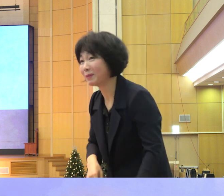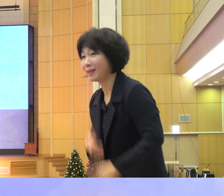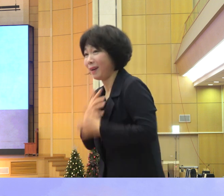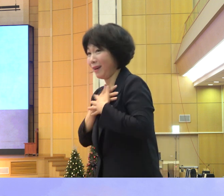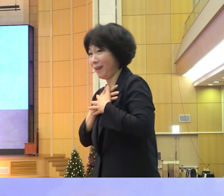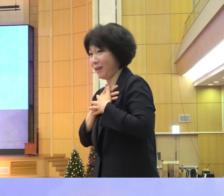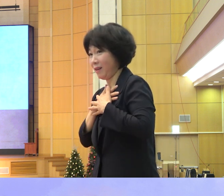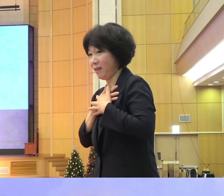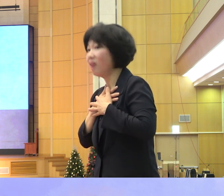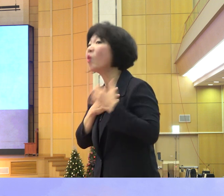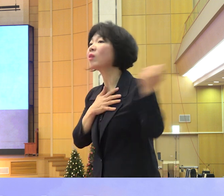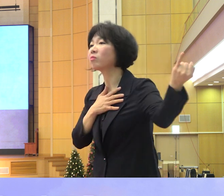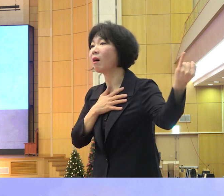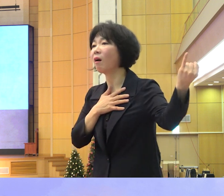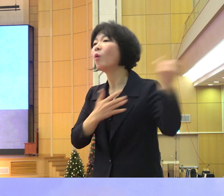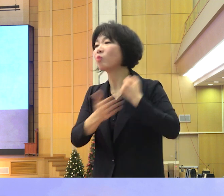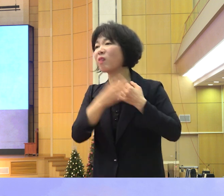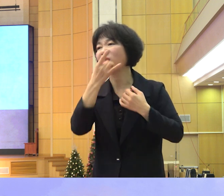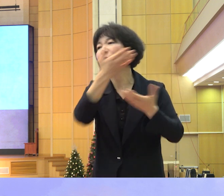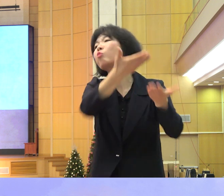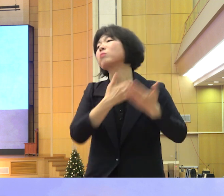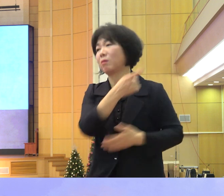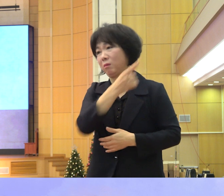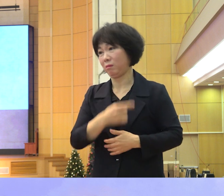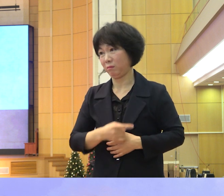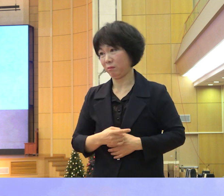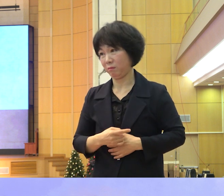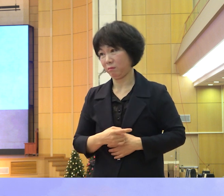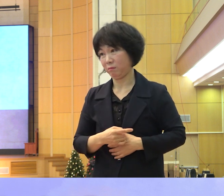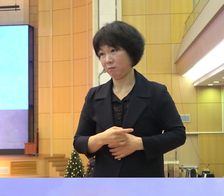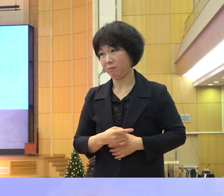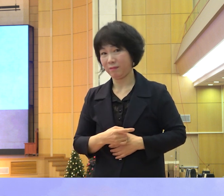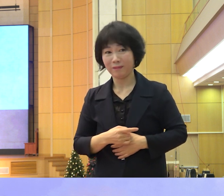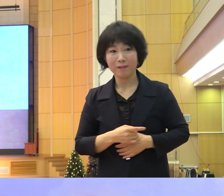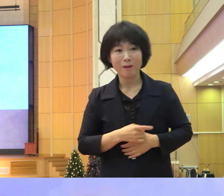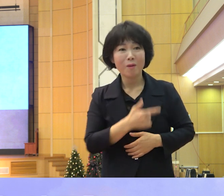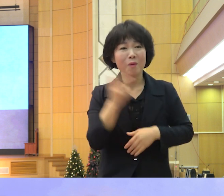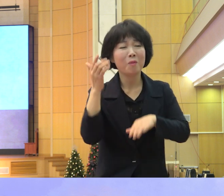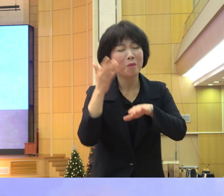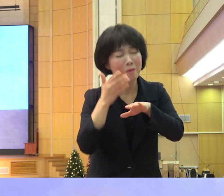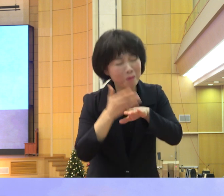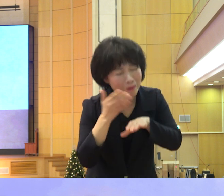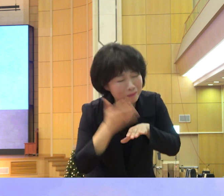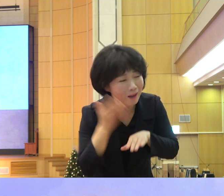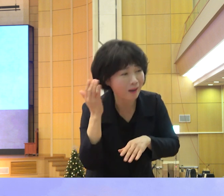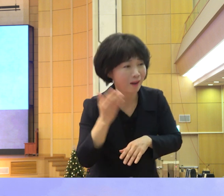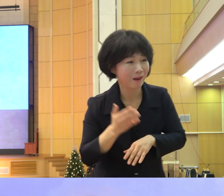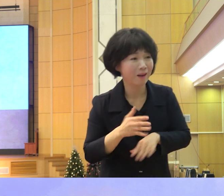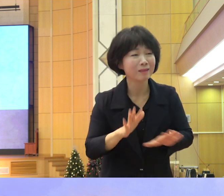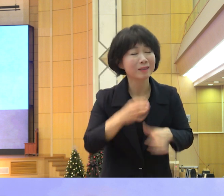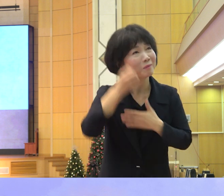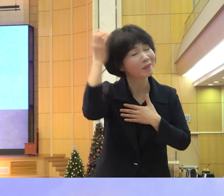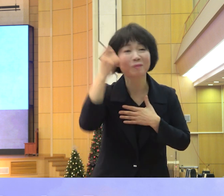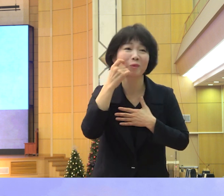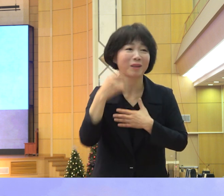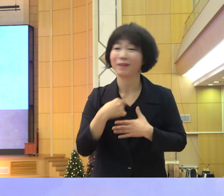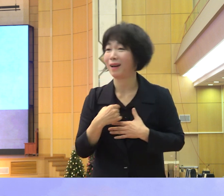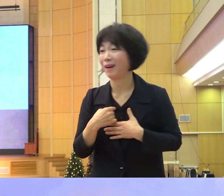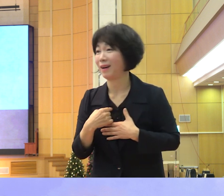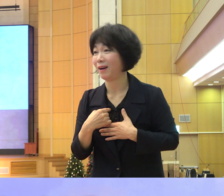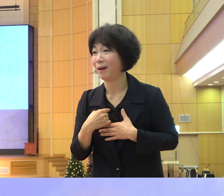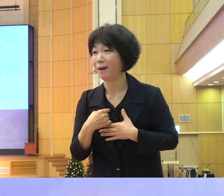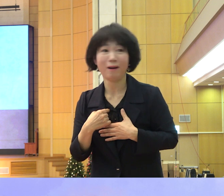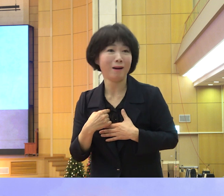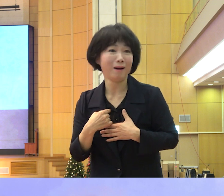그분이 그러고 난 다음에 우리는 지금까지 제가 밥을 한 개도 굶어본 적이 없고요. 그분은요,